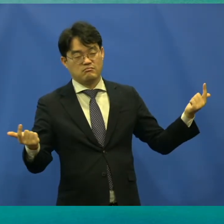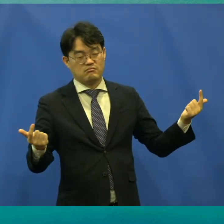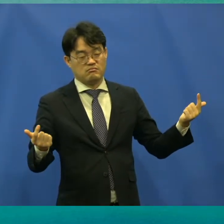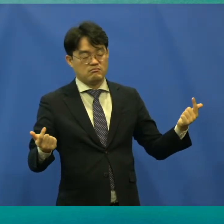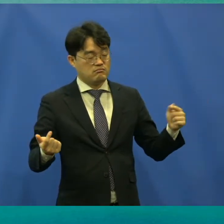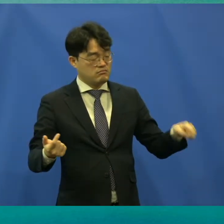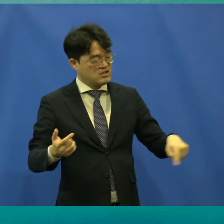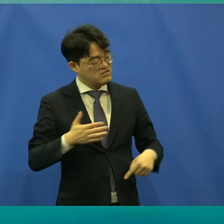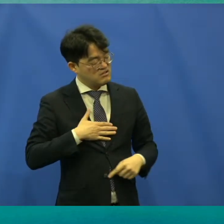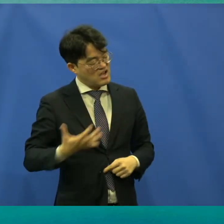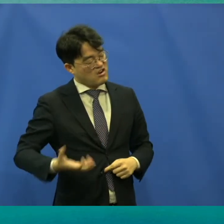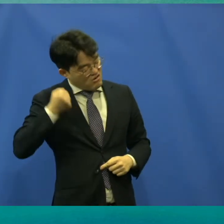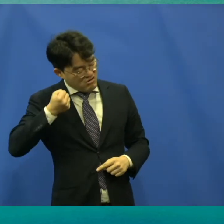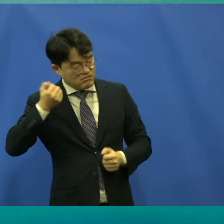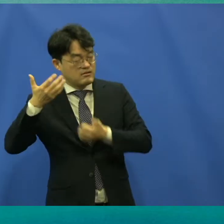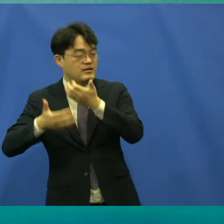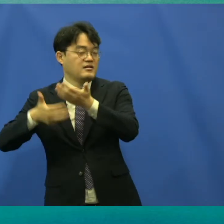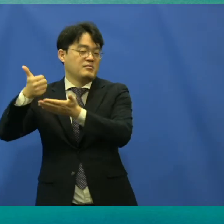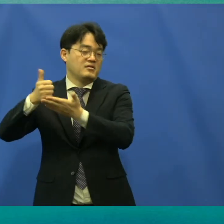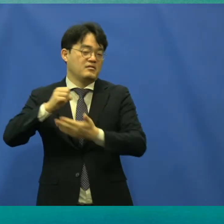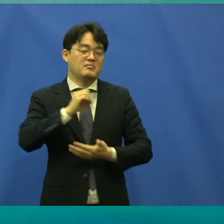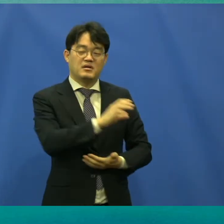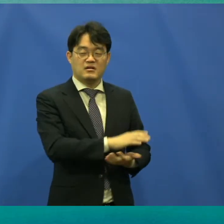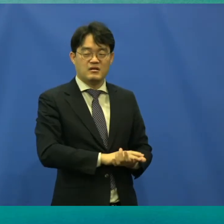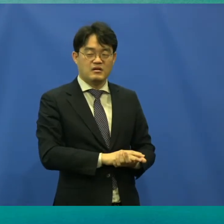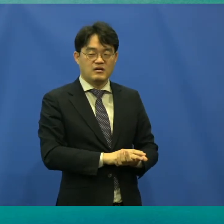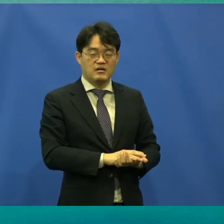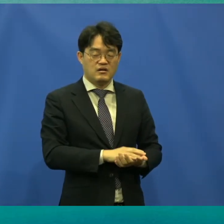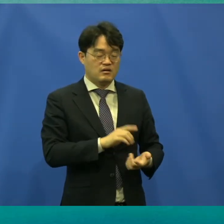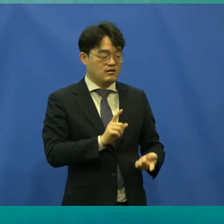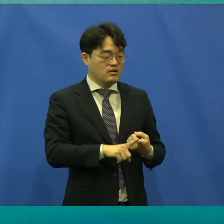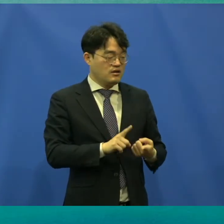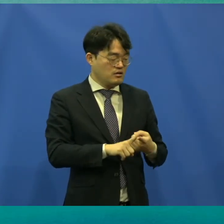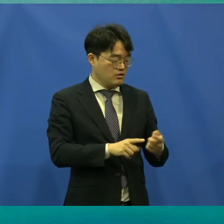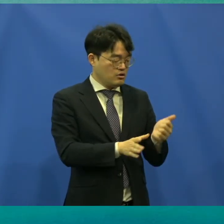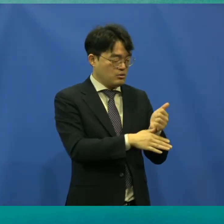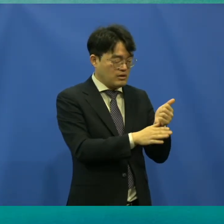이제 요나가 이제 그것을 인정하고 이제 자신의 몸을 이제 던집니다.